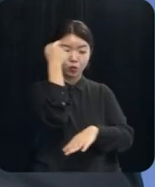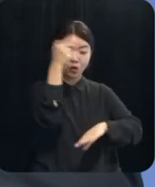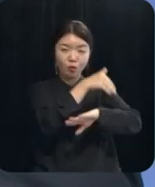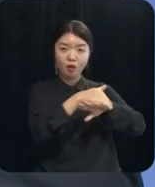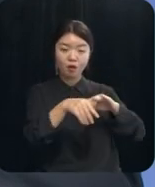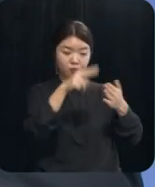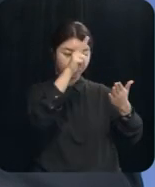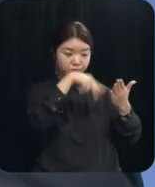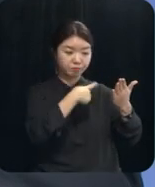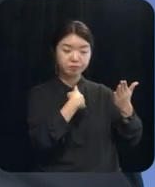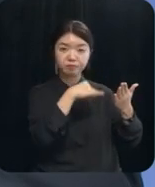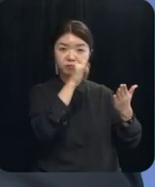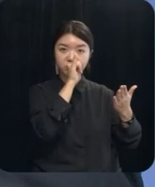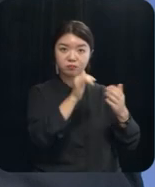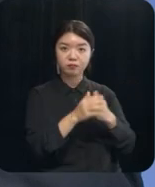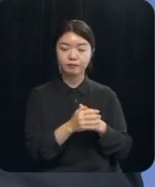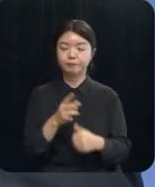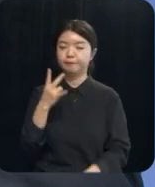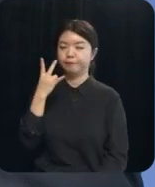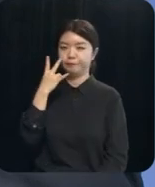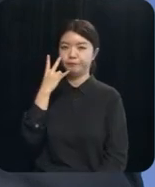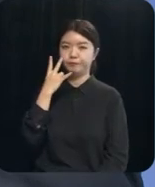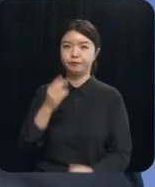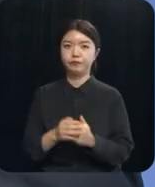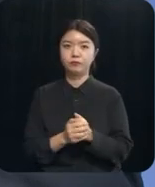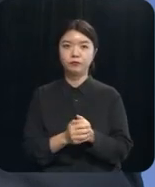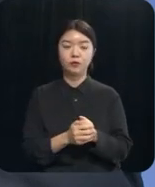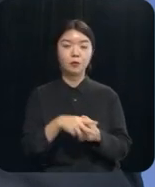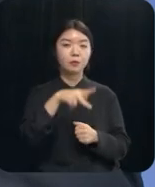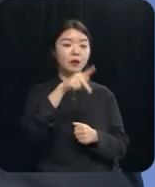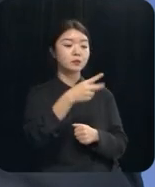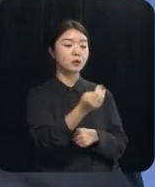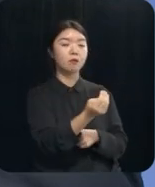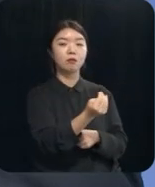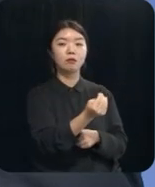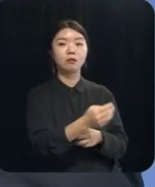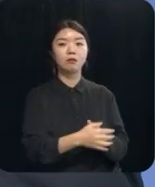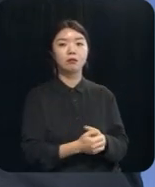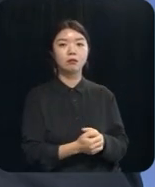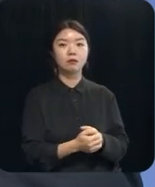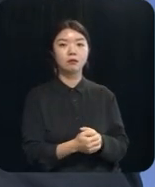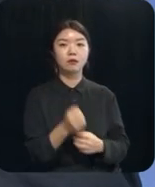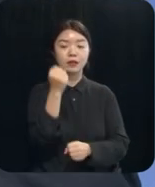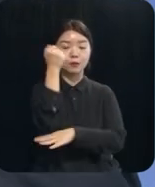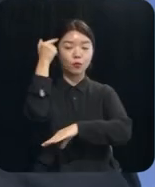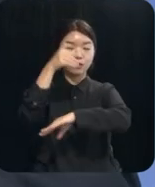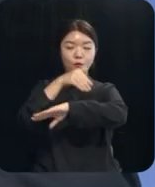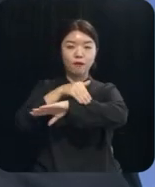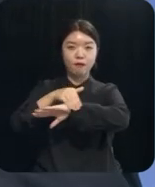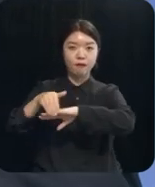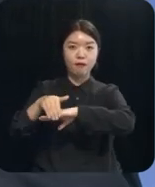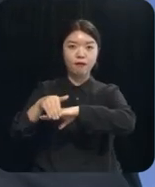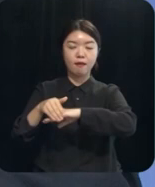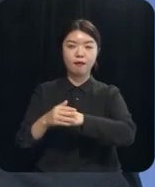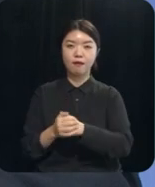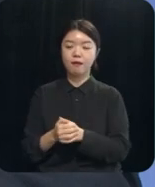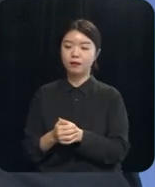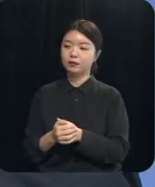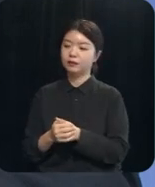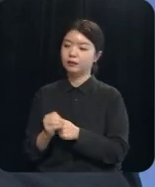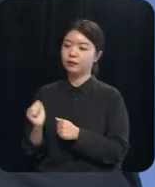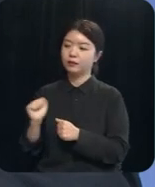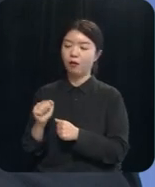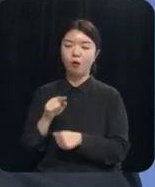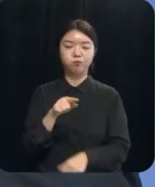읽어보셨습니까? 네. 몇 페이지짜리입니까? 기본계획이 한